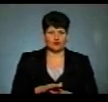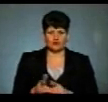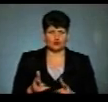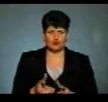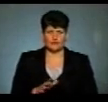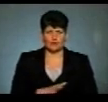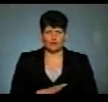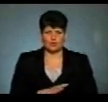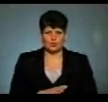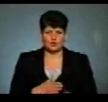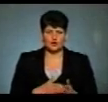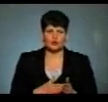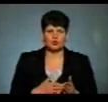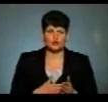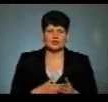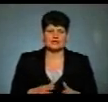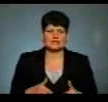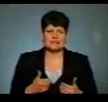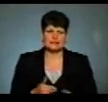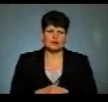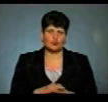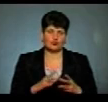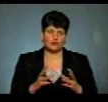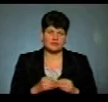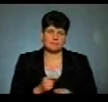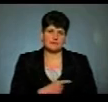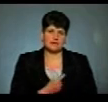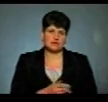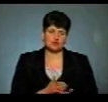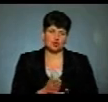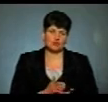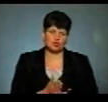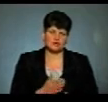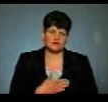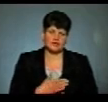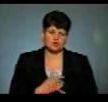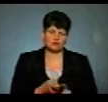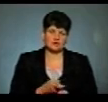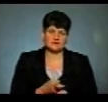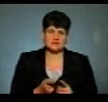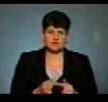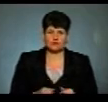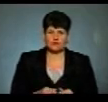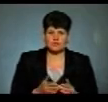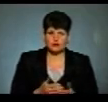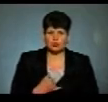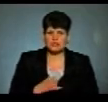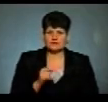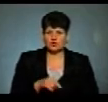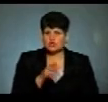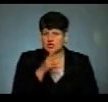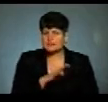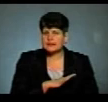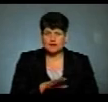до надання в повному об'ємі медичної послуги в нашому інфекційному відділенні. У нас на той час не